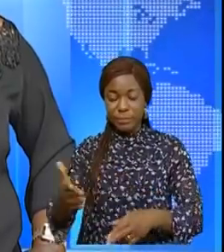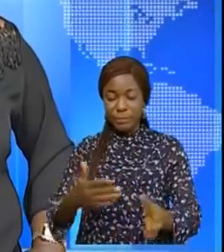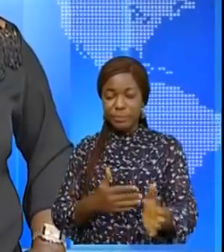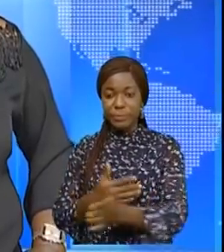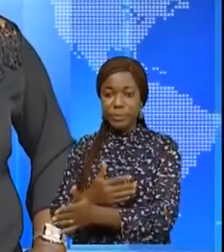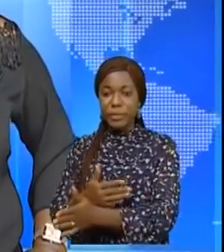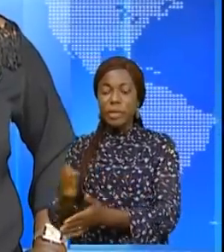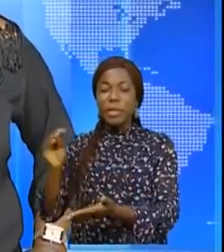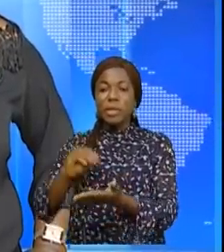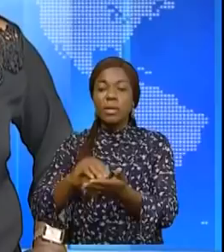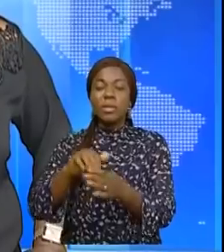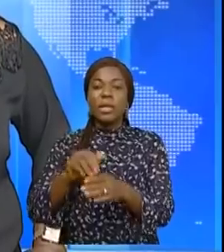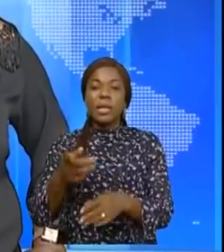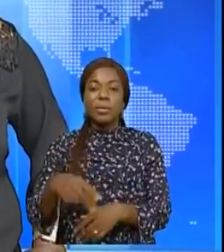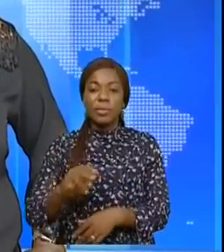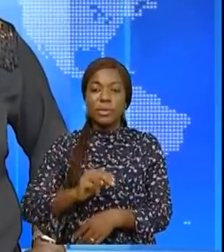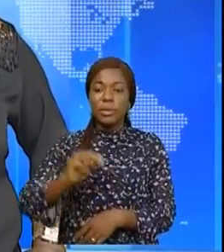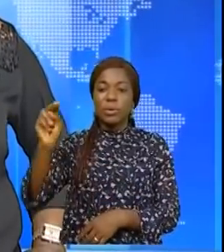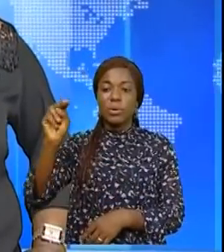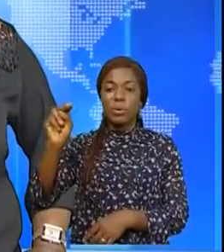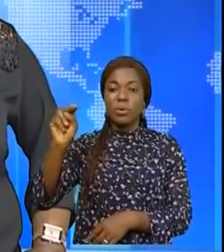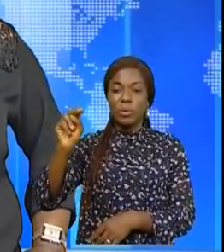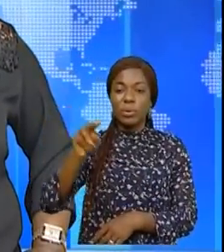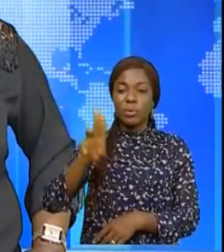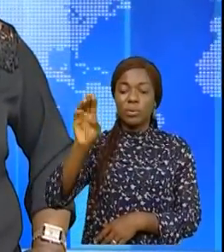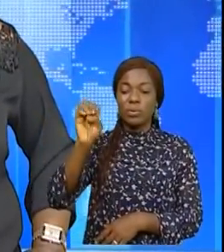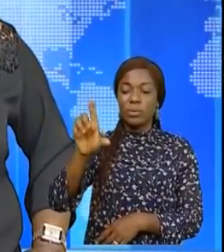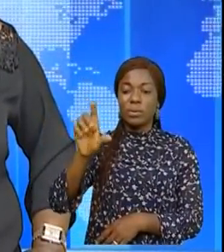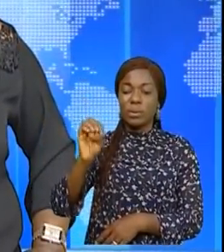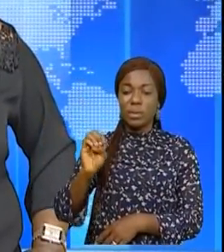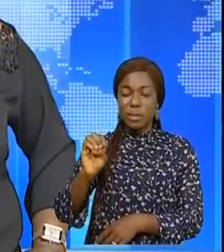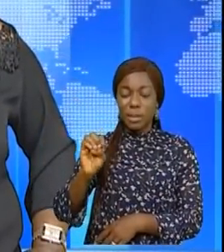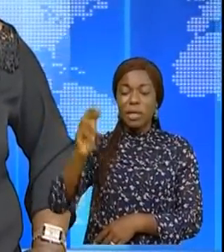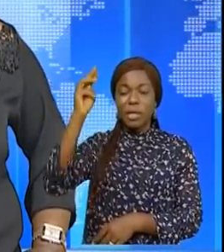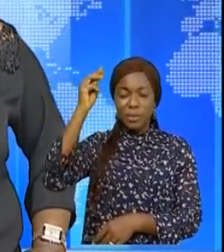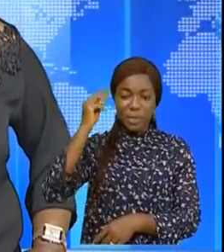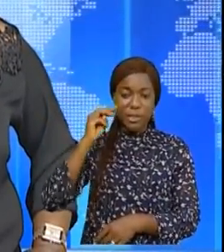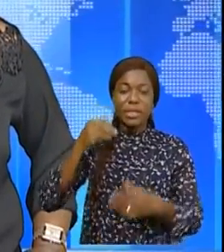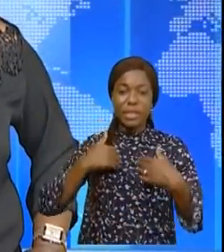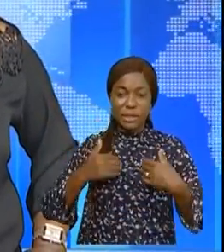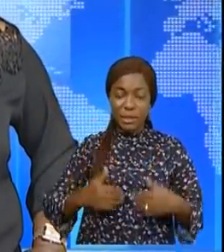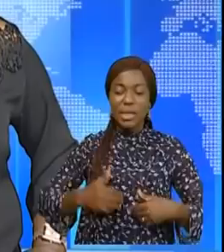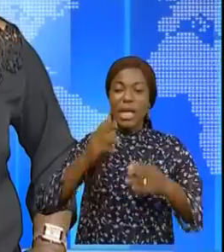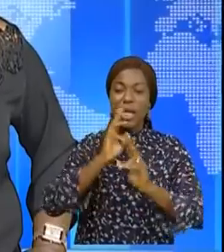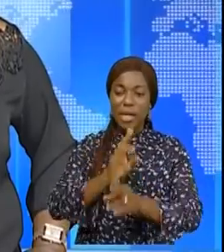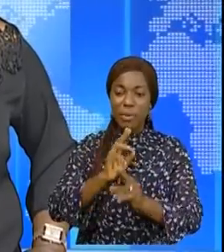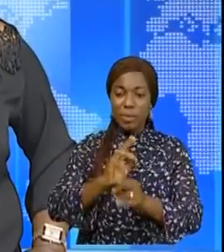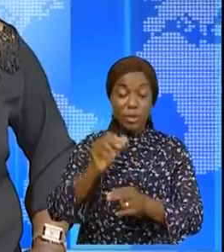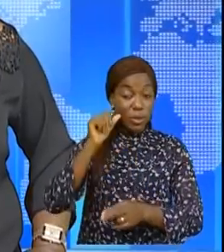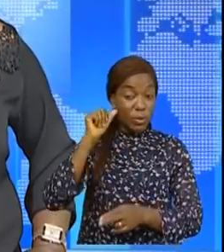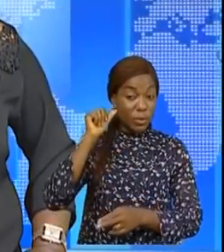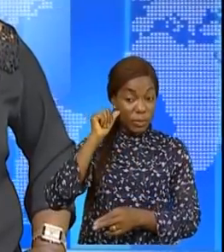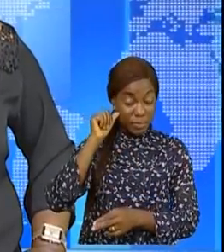Et puis, dans la province du Haut-Uele, le ministre provincial de la Santé, Norbert Mandana, a répondu hier